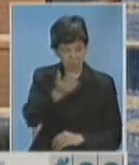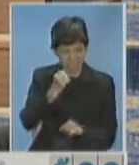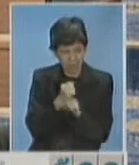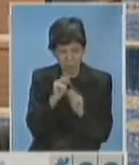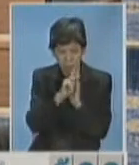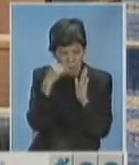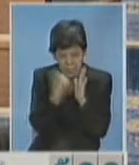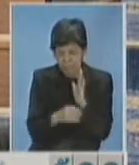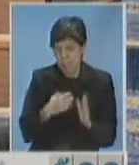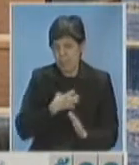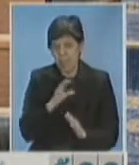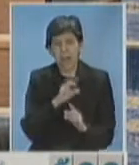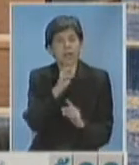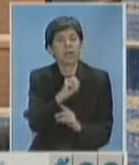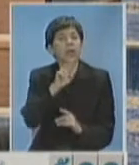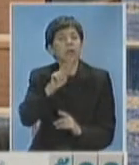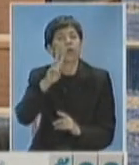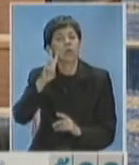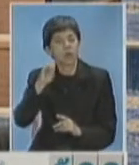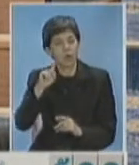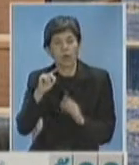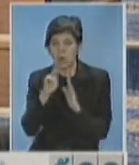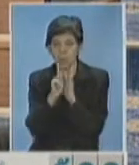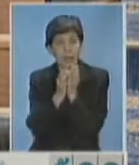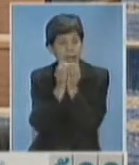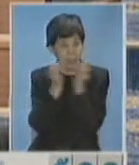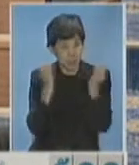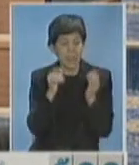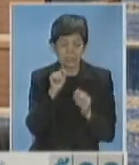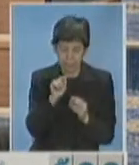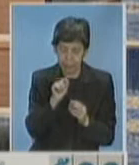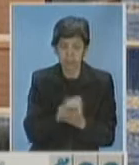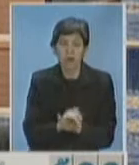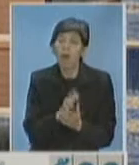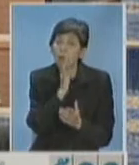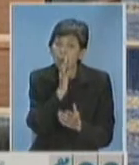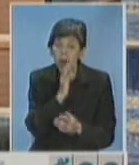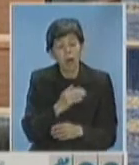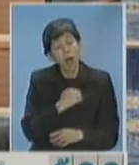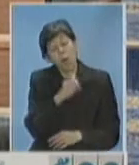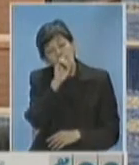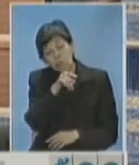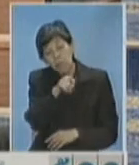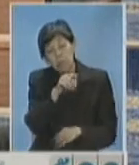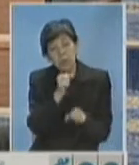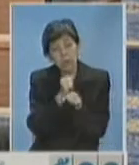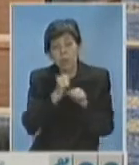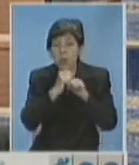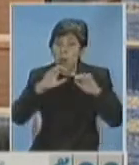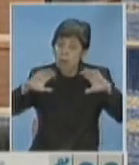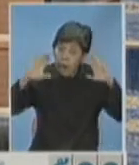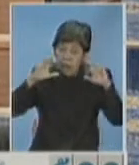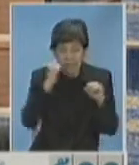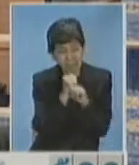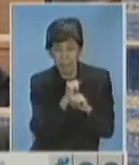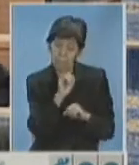ทำผิดกฎหมายมาตรา266ของรัฐธรรมนูญนี้ครับคือท่านวิจารณ์เรื่องราชการท